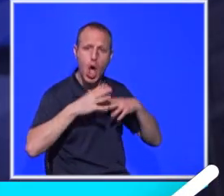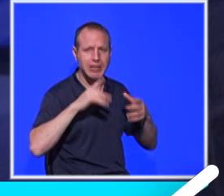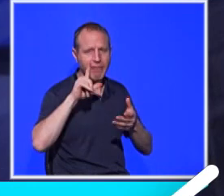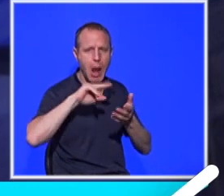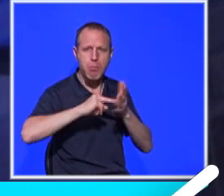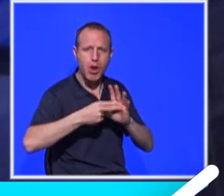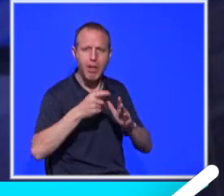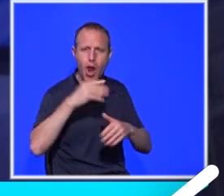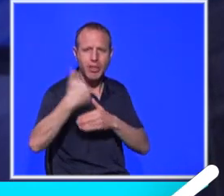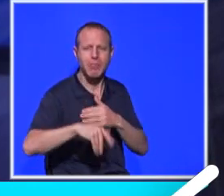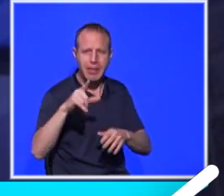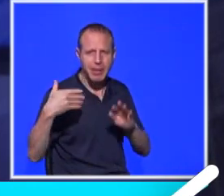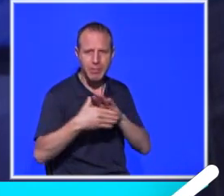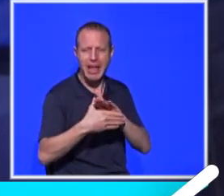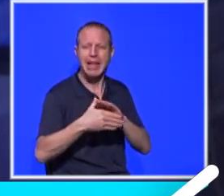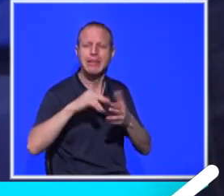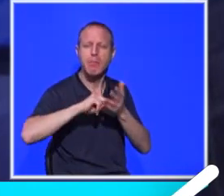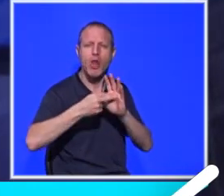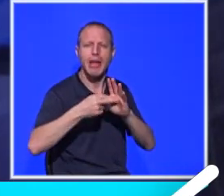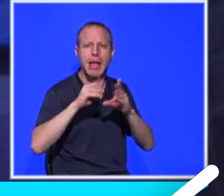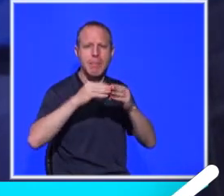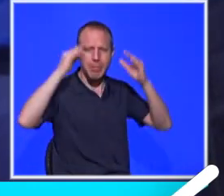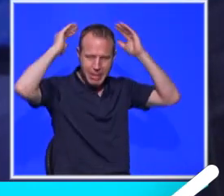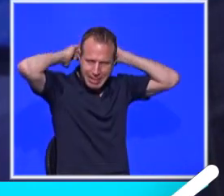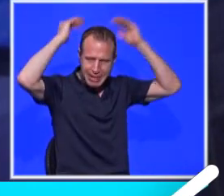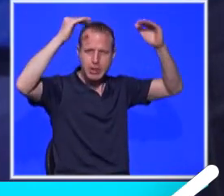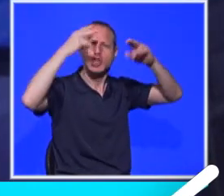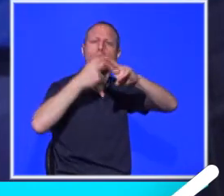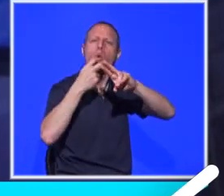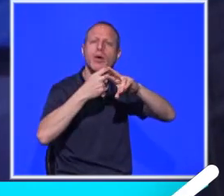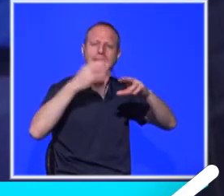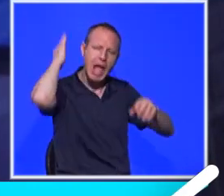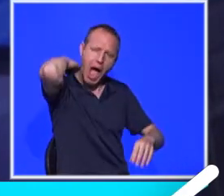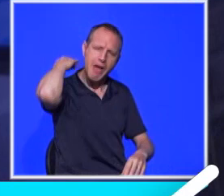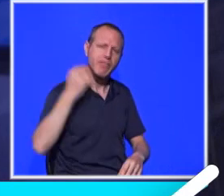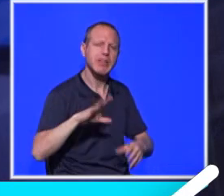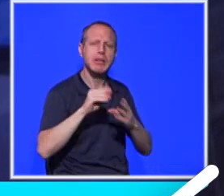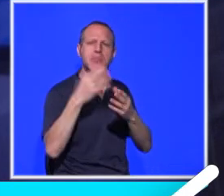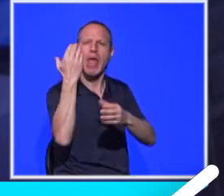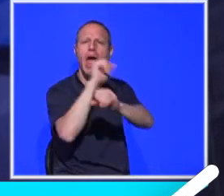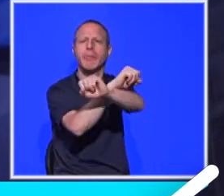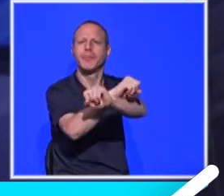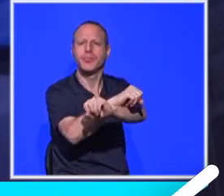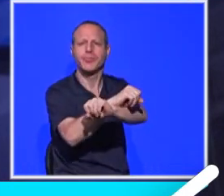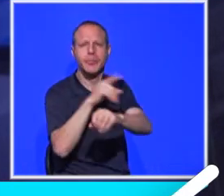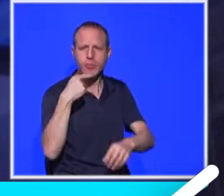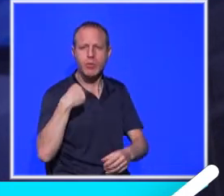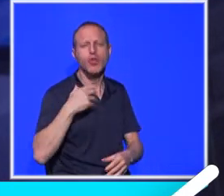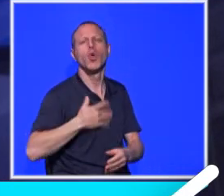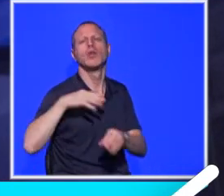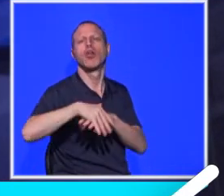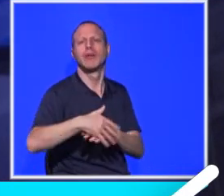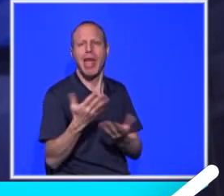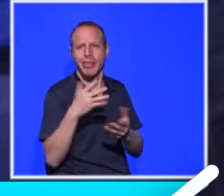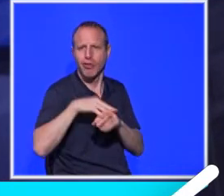זה כאילו, אתם נכנסים לפוליטיקה עם תקרת זכוכית על הגב, עם ידיים מחושקות, ובאים ואומרים, אנחנו עכשיו רוצים להשפיע. איך תשפיע אם